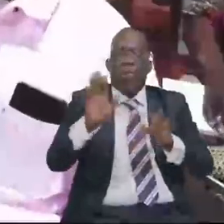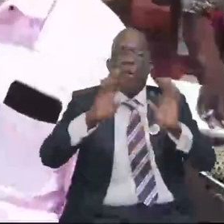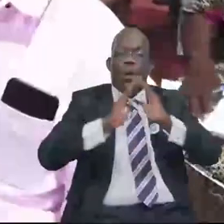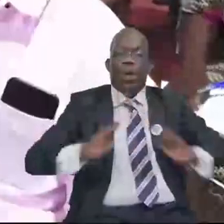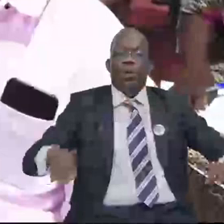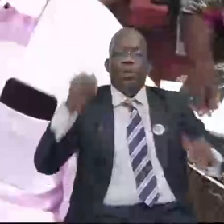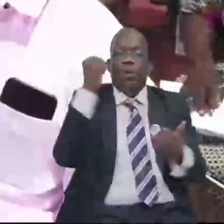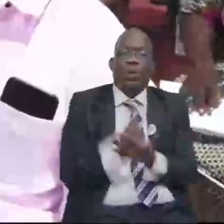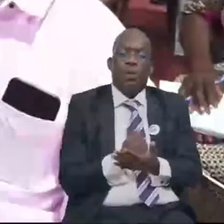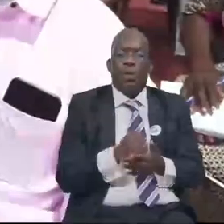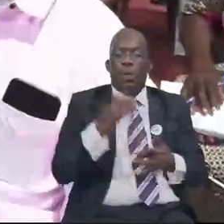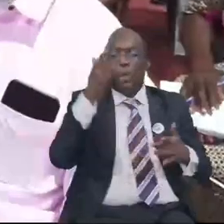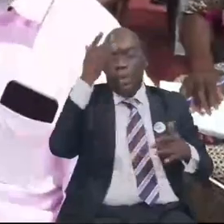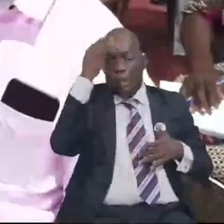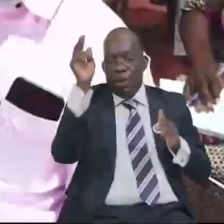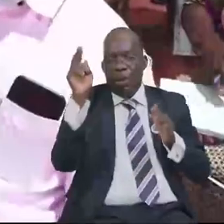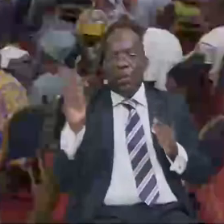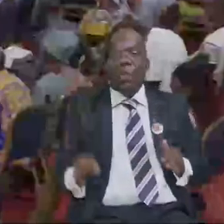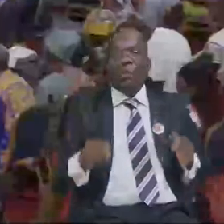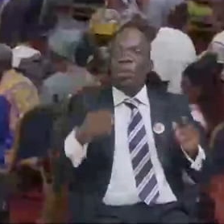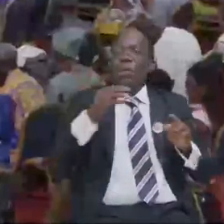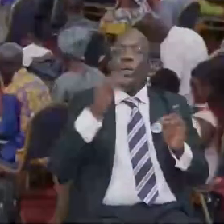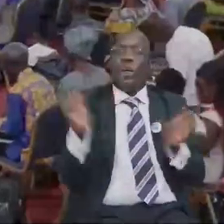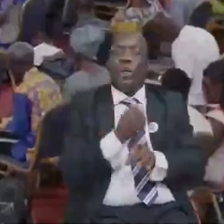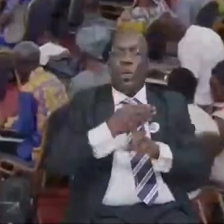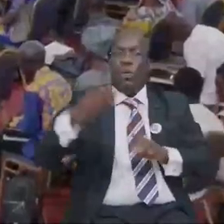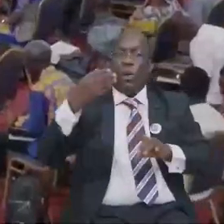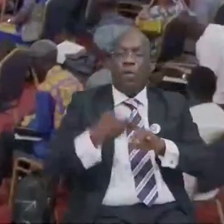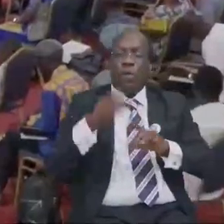sont ôtées de ta famille.